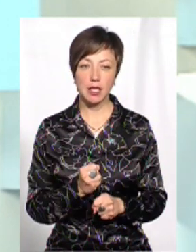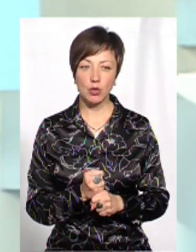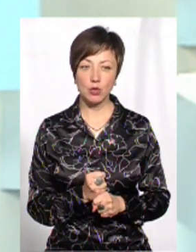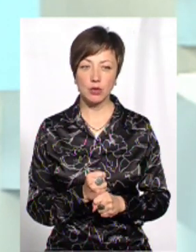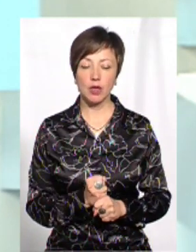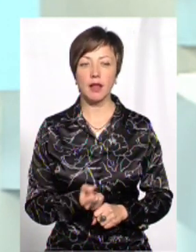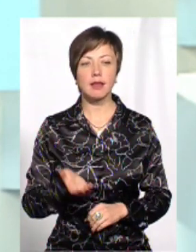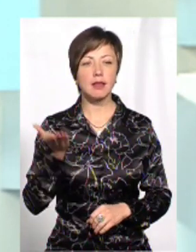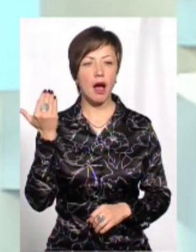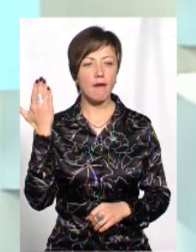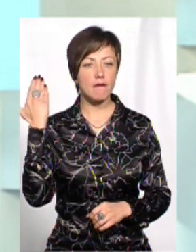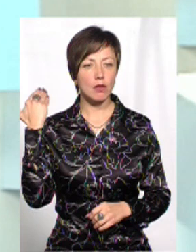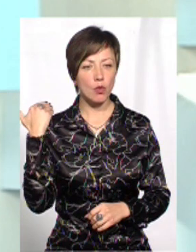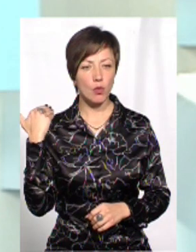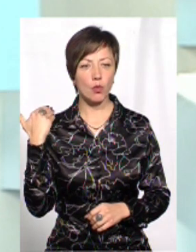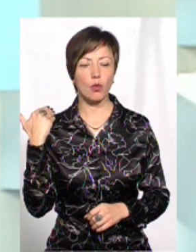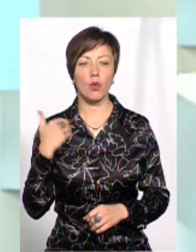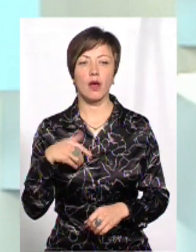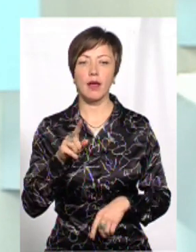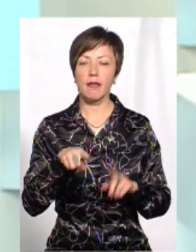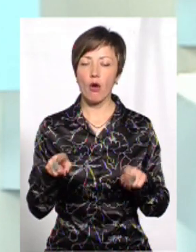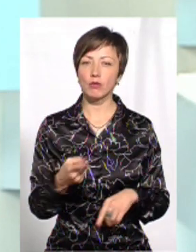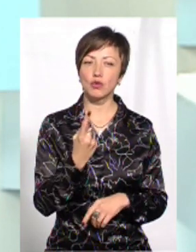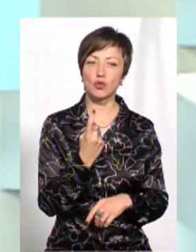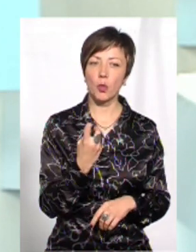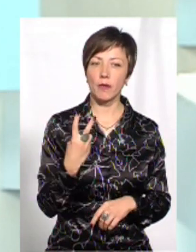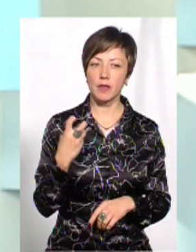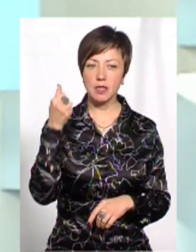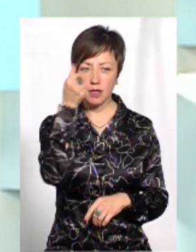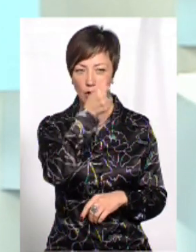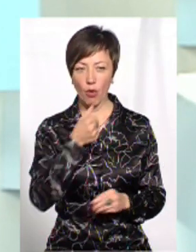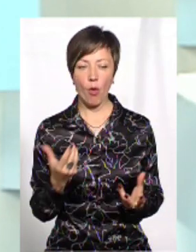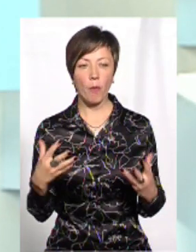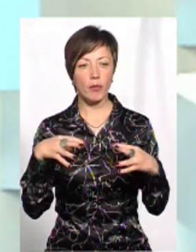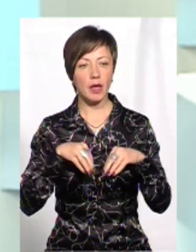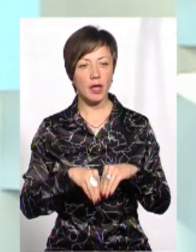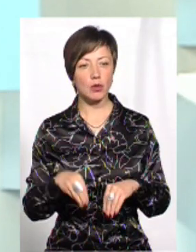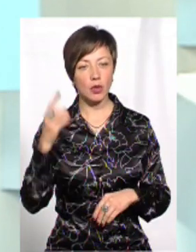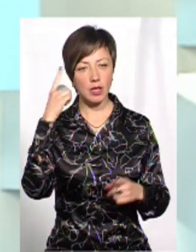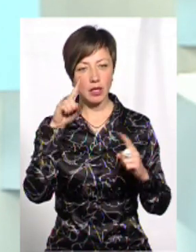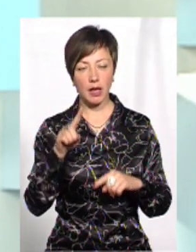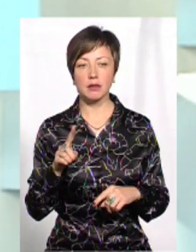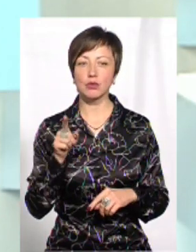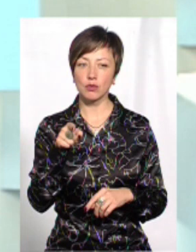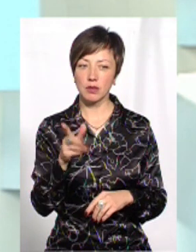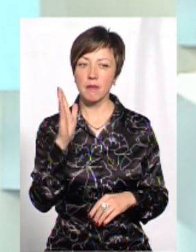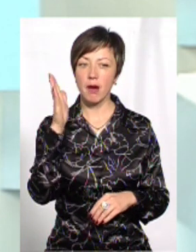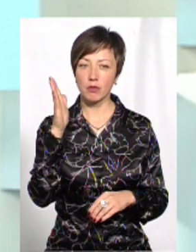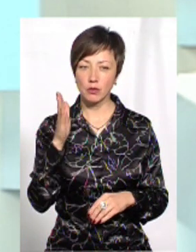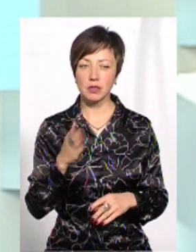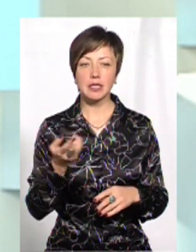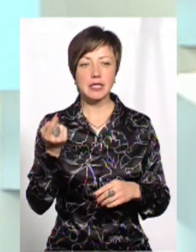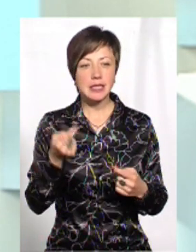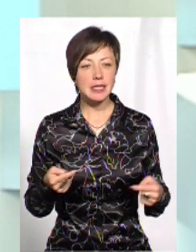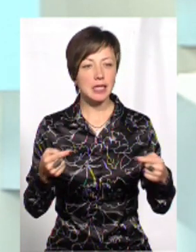ну, достатньо давно, декому, як я казав, і по 100, і по 200 років, об'єднує ідея про те, що саме за ними майбутнє.